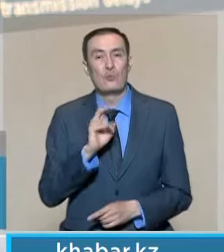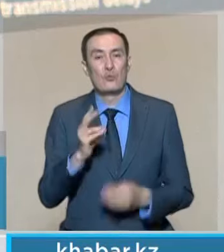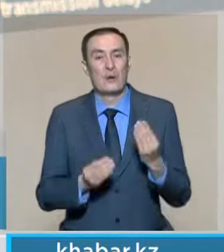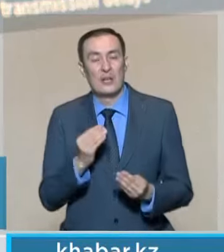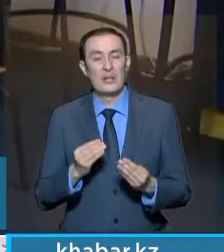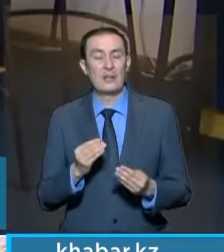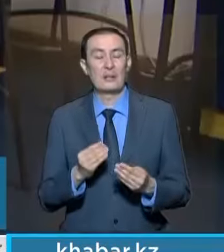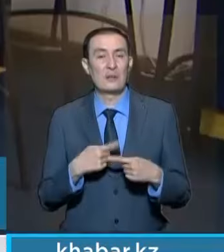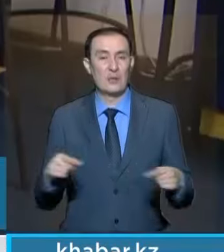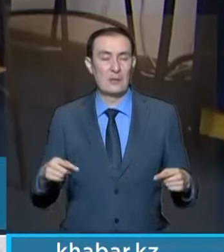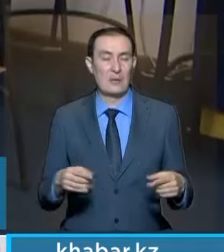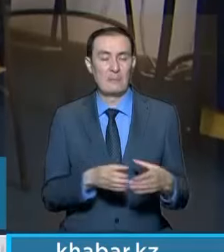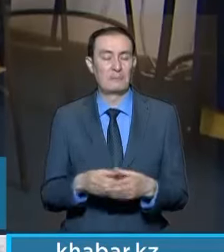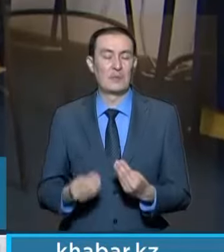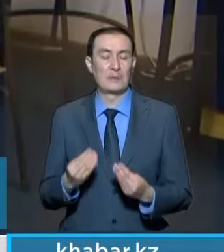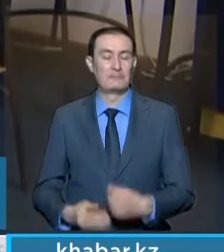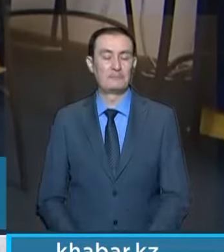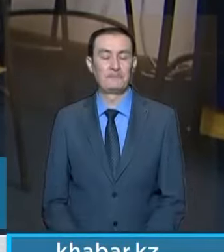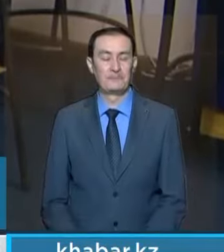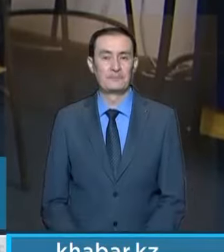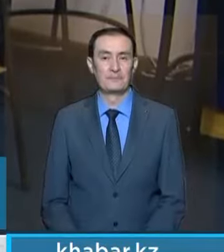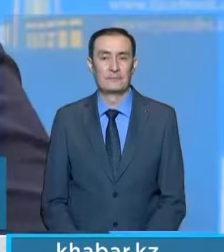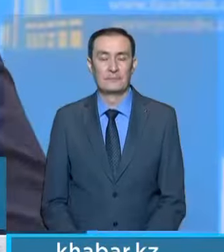и тотализаторов.